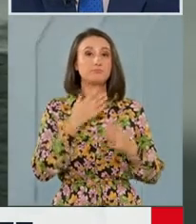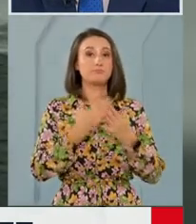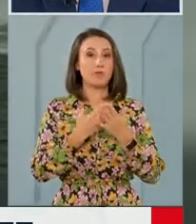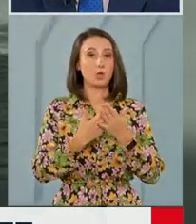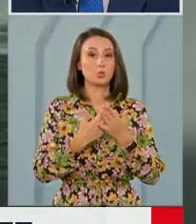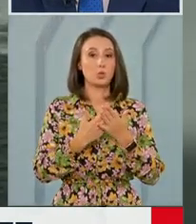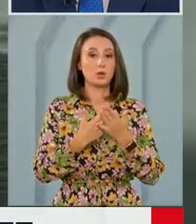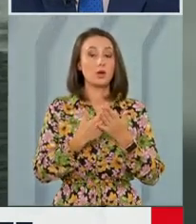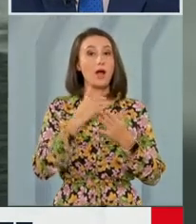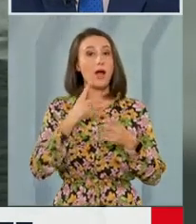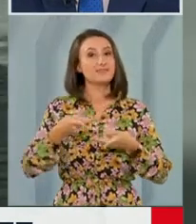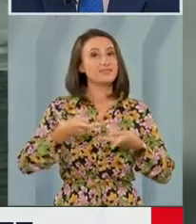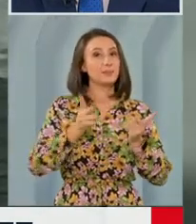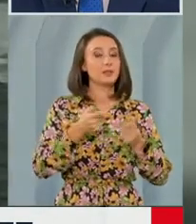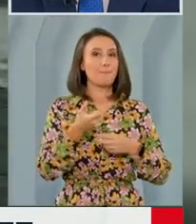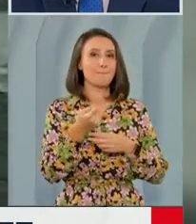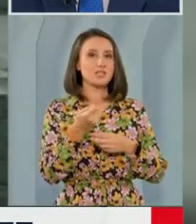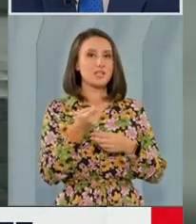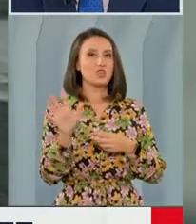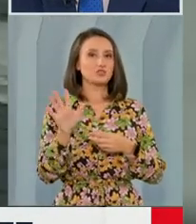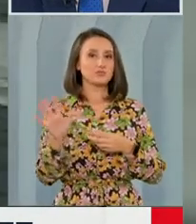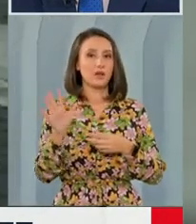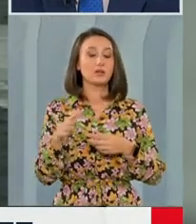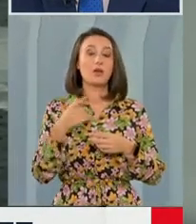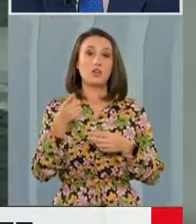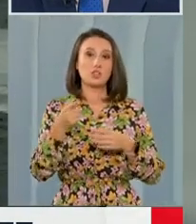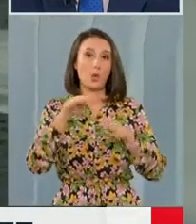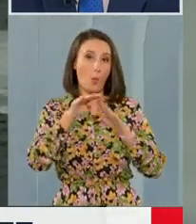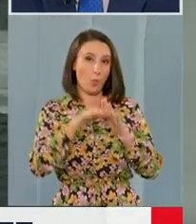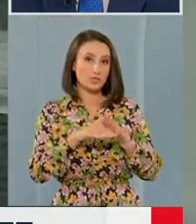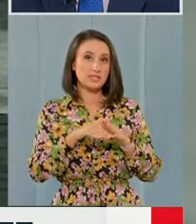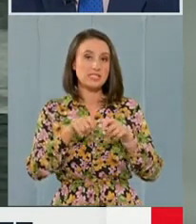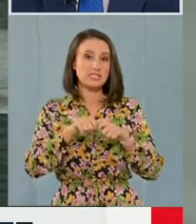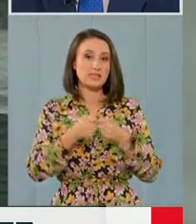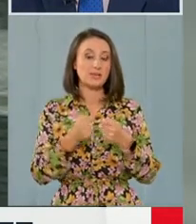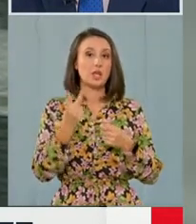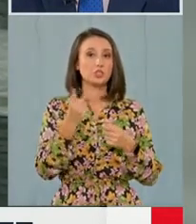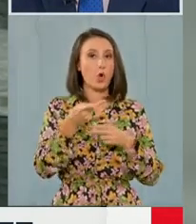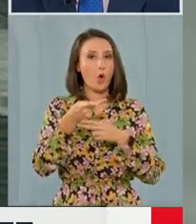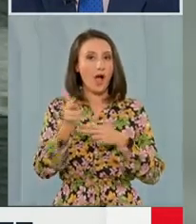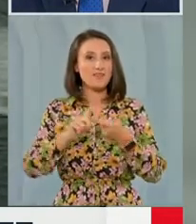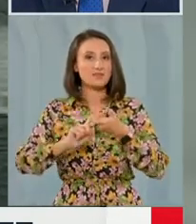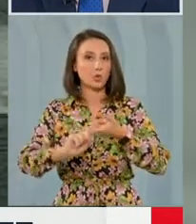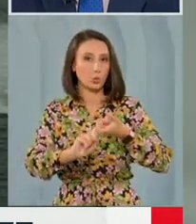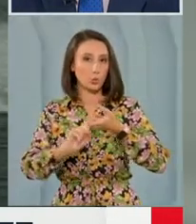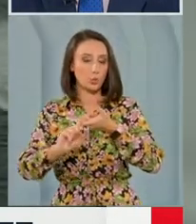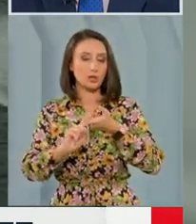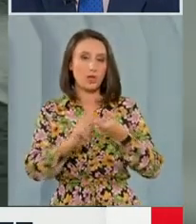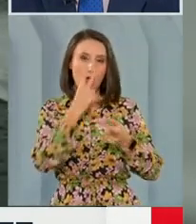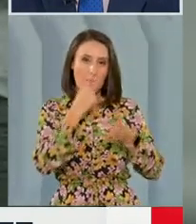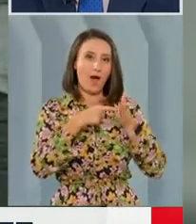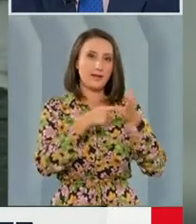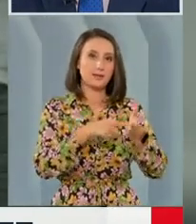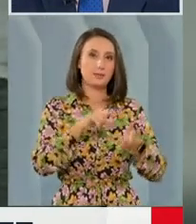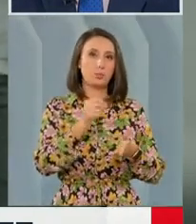a trimite un mesaj Occidentului. În aceste condiții, sabotarea celor două gazoducte arată că